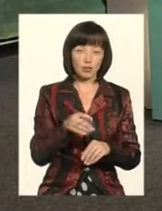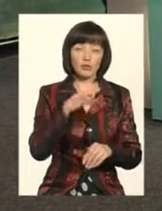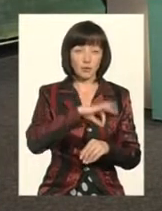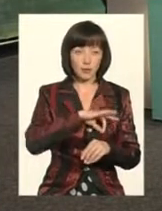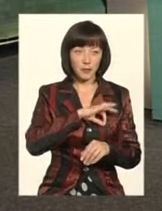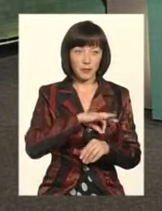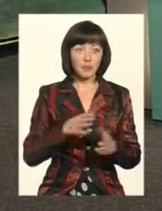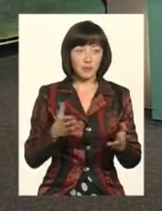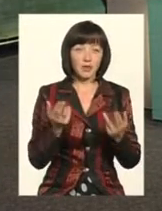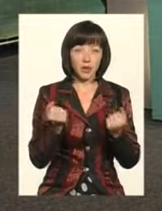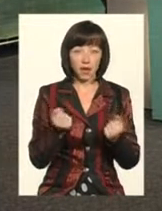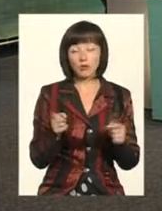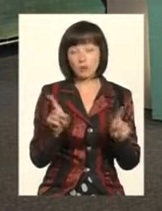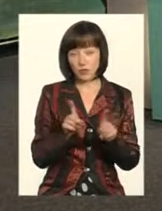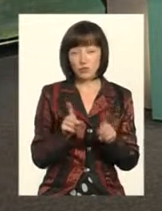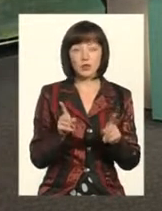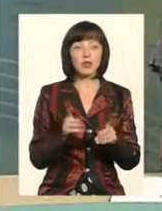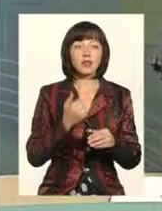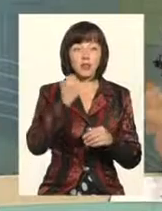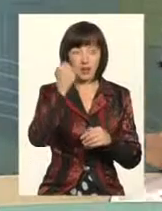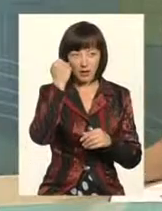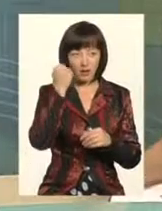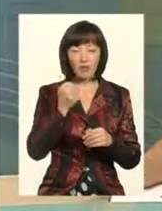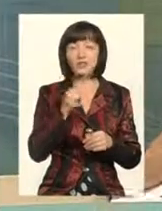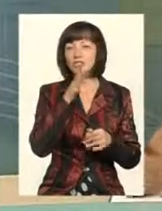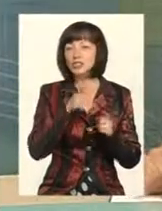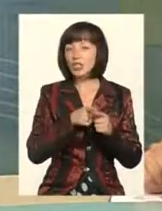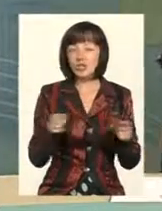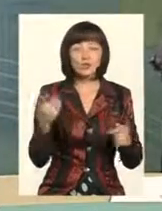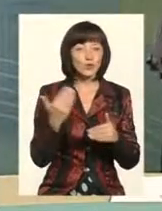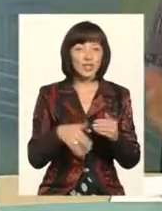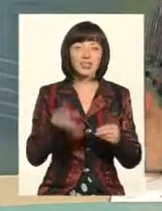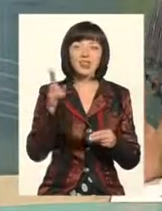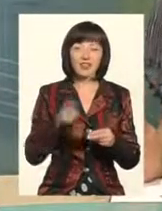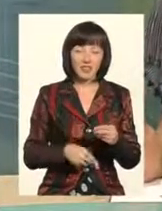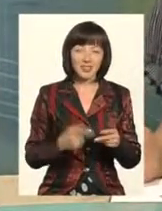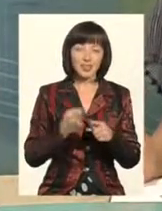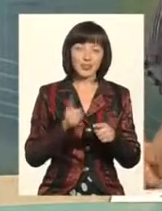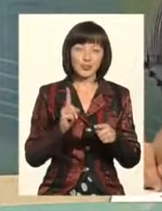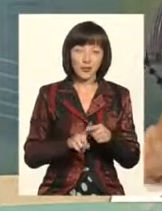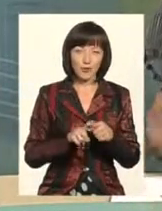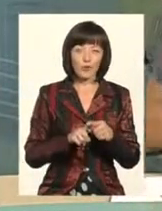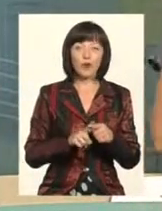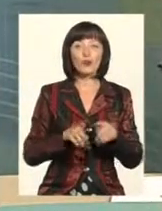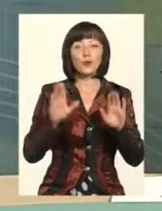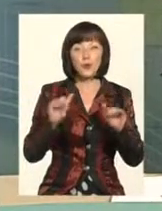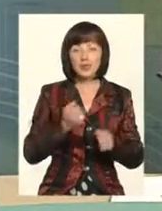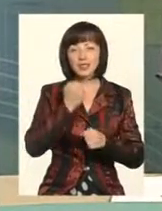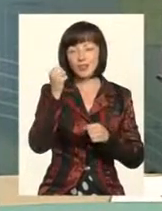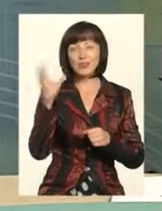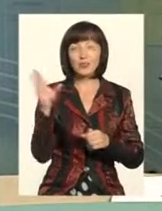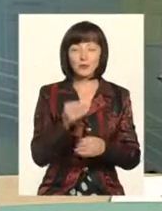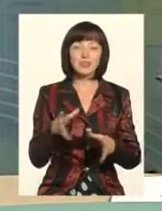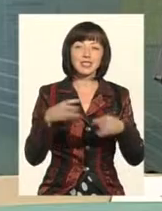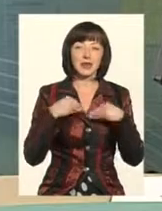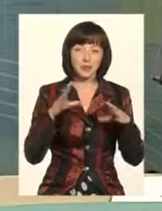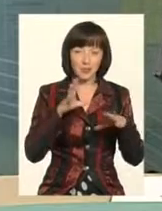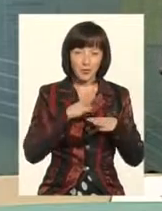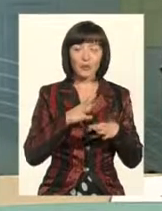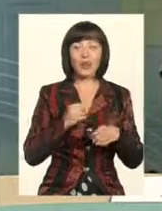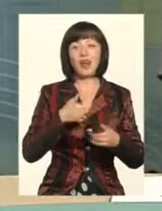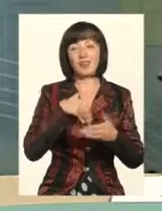те, що взяли. Все, дякую вам, наш час вже завершений. На цьому кажемо до побачення. Дякую всім, хто був із нами,